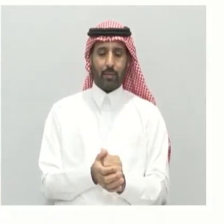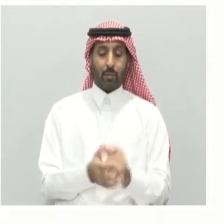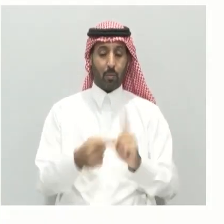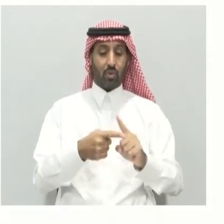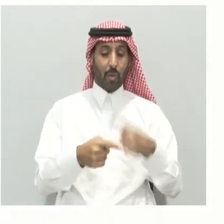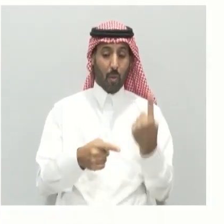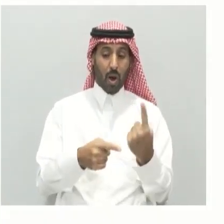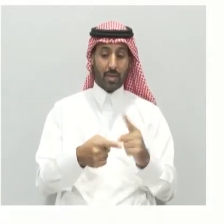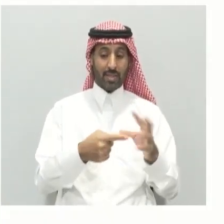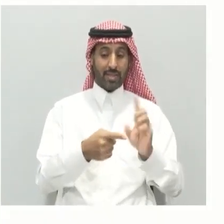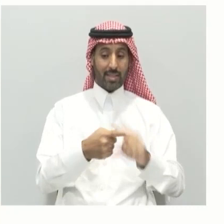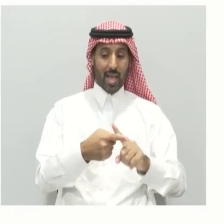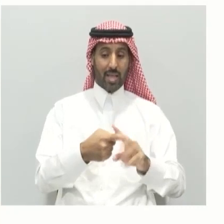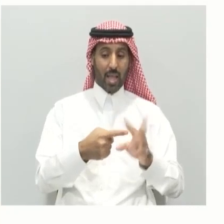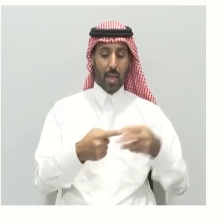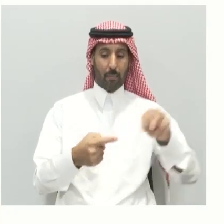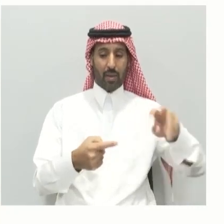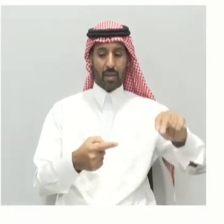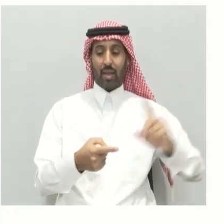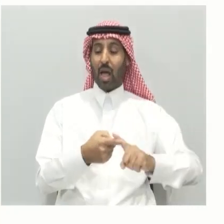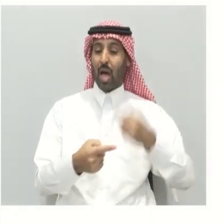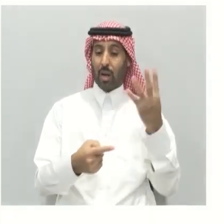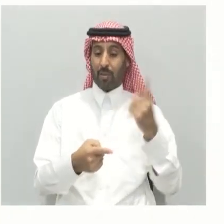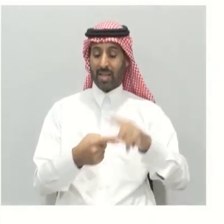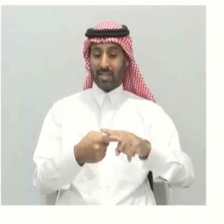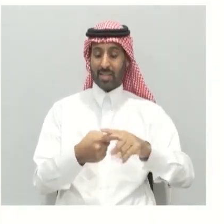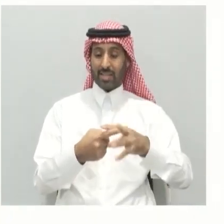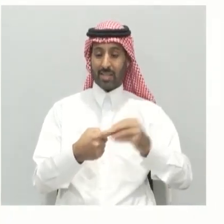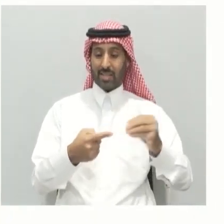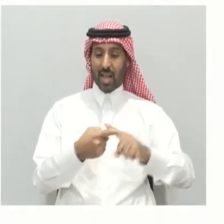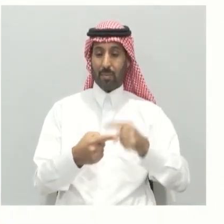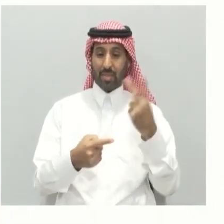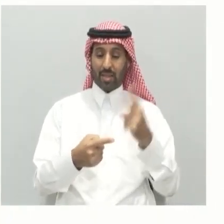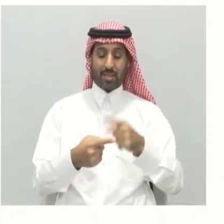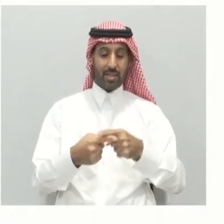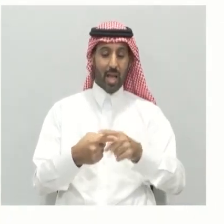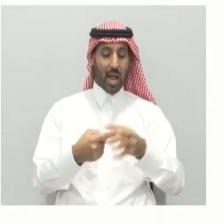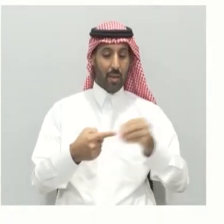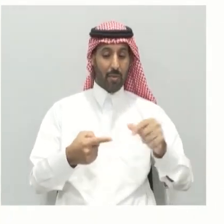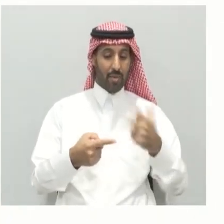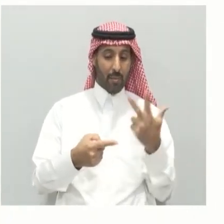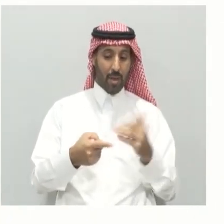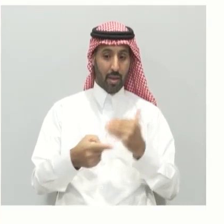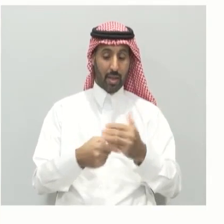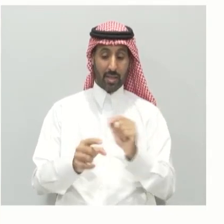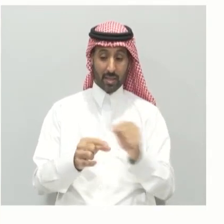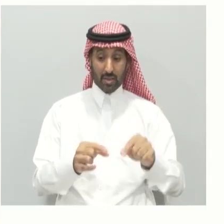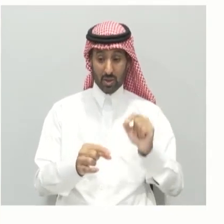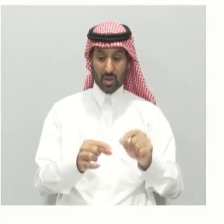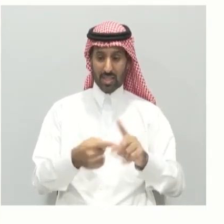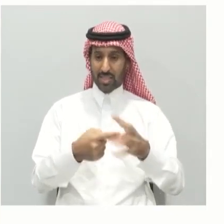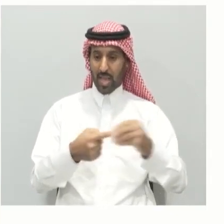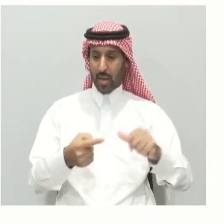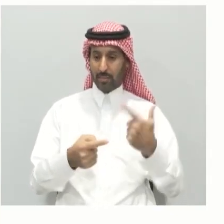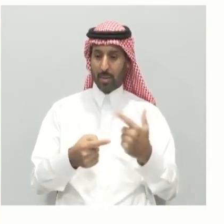موجب واحد زائدا ام ان 4 في سال ا سالب 8 اساوي بالصفر اذا في هذه الحاله السالب